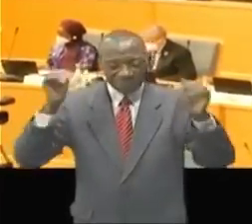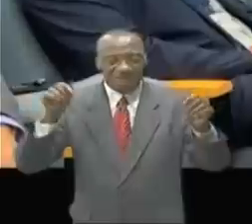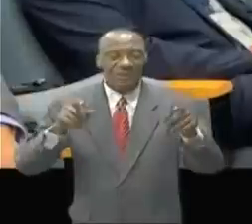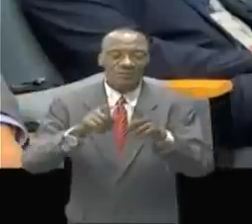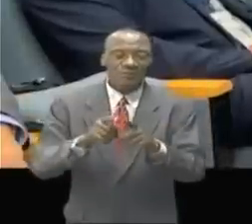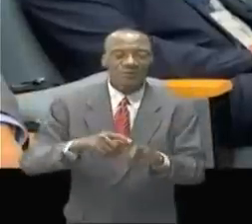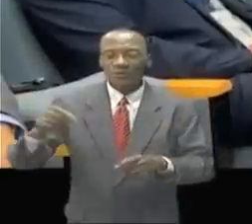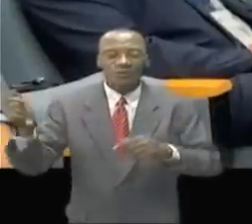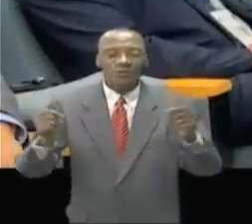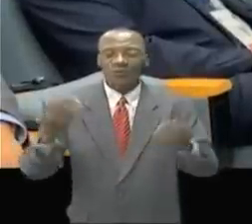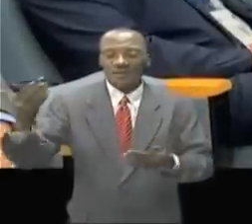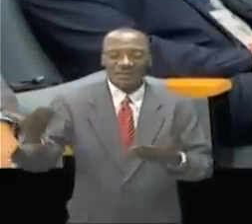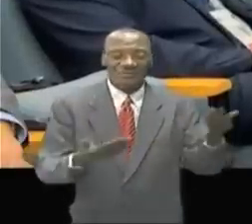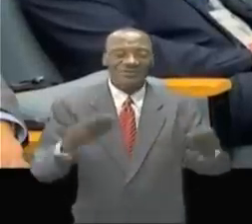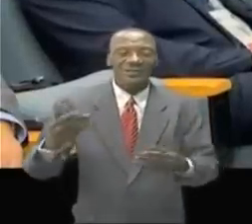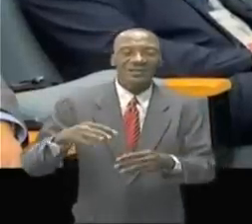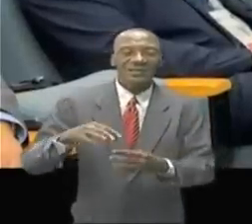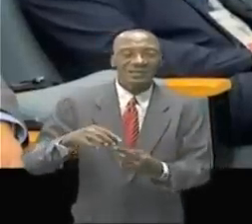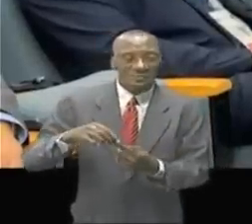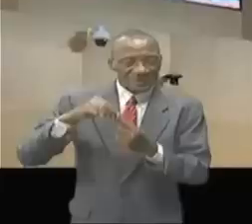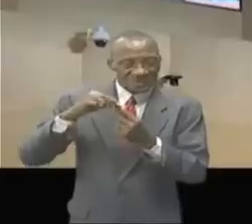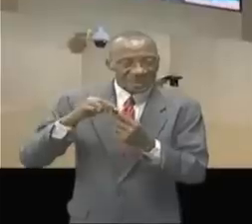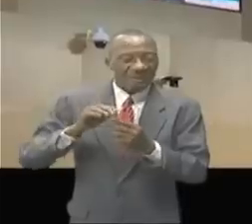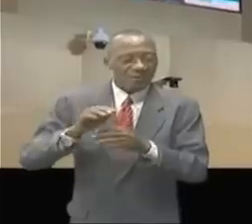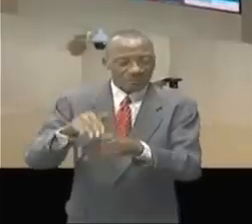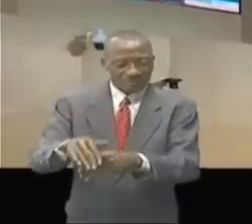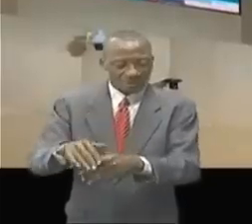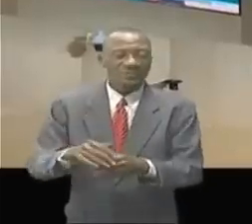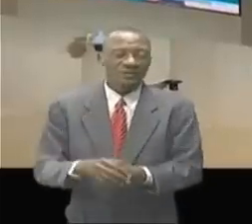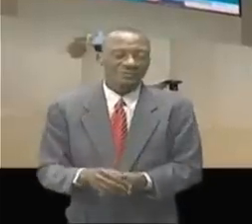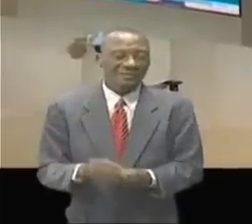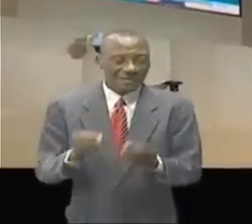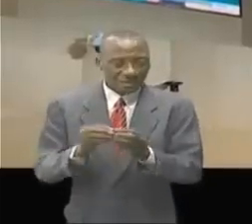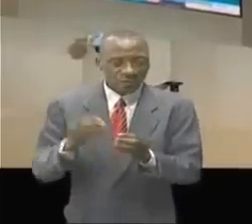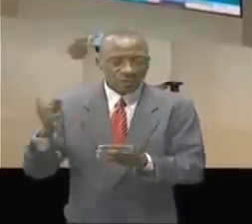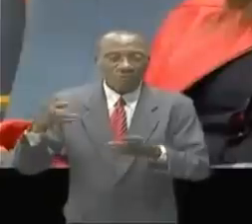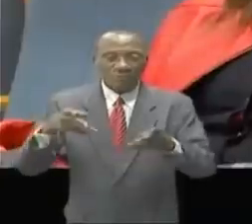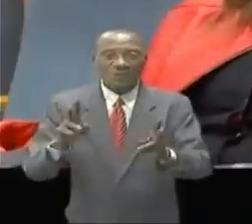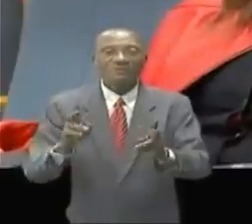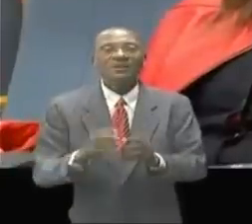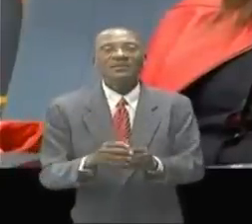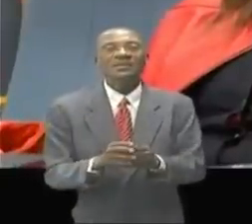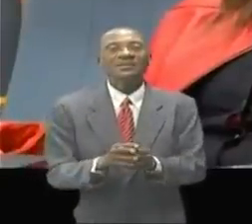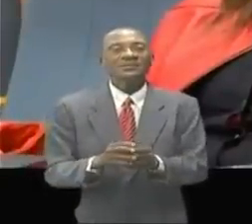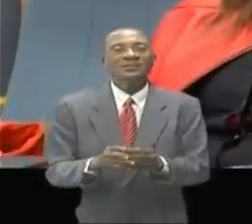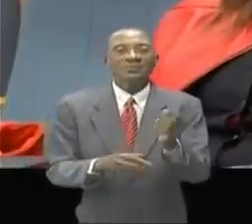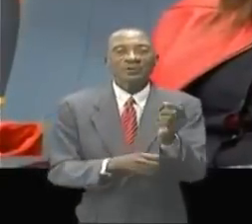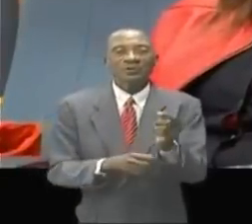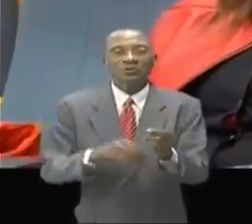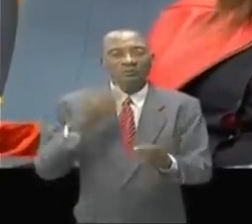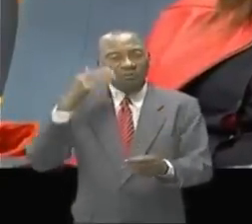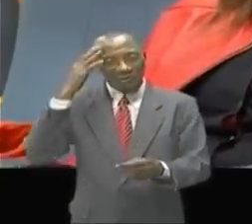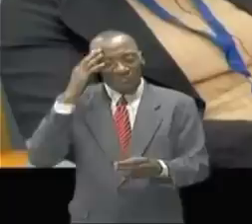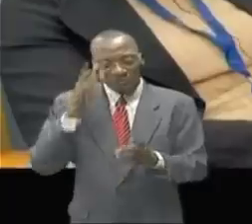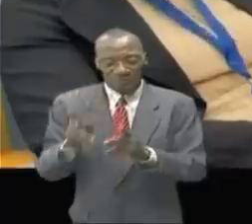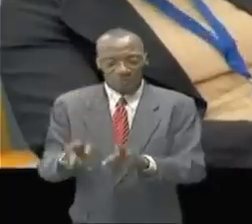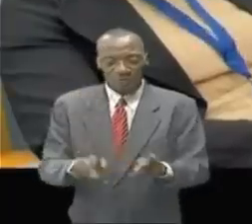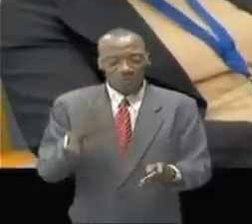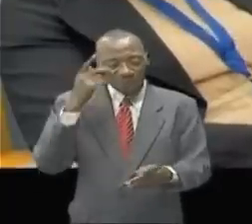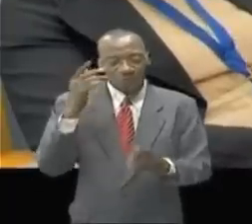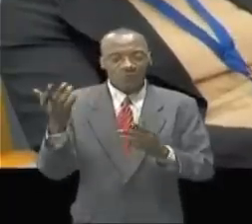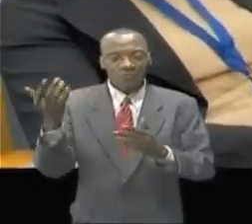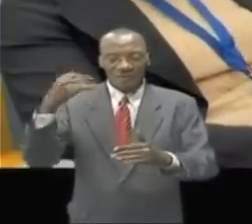invités spéciaux, ce forum a permis aux participants de procéder à une évaluation approfondie du processus d'intégration